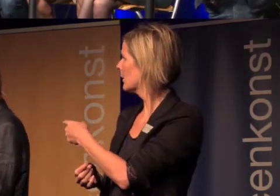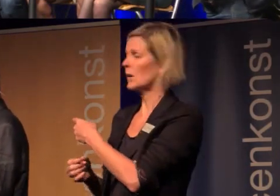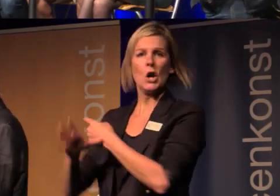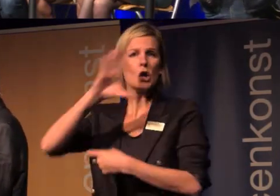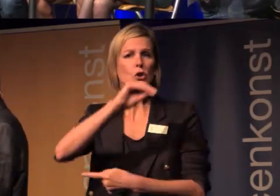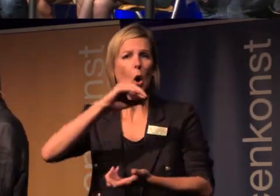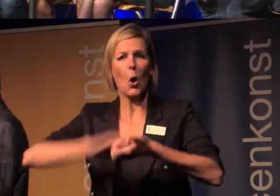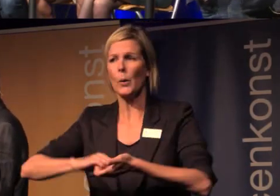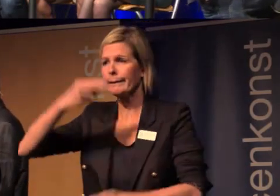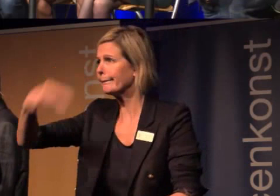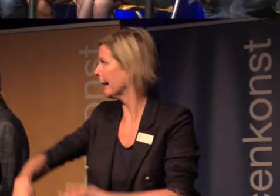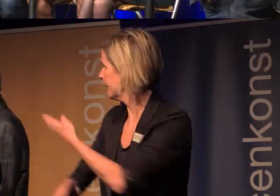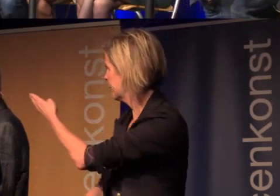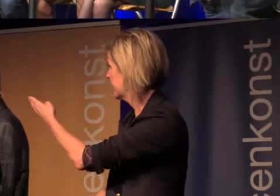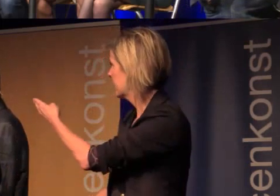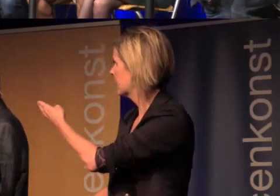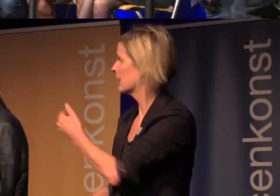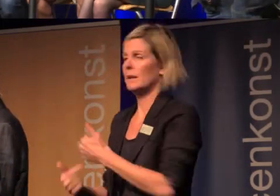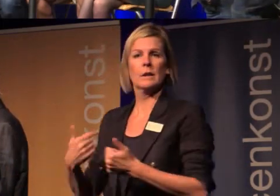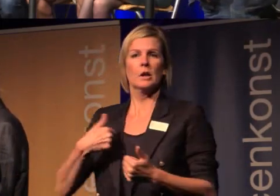Ja och nej. Det här var ju lite spännande.